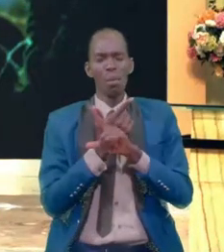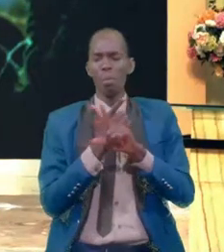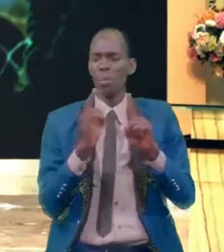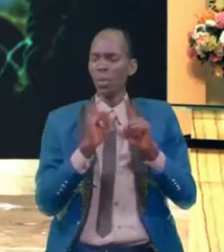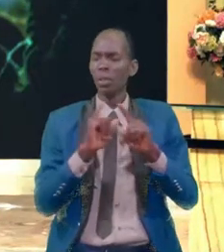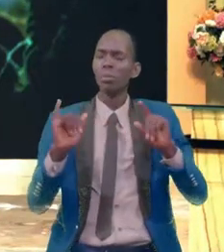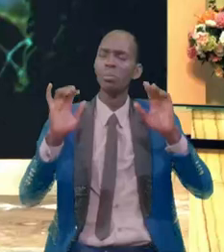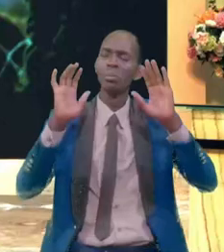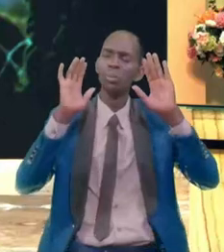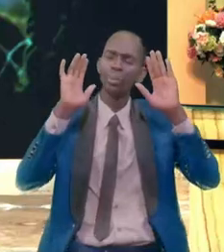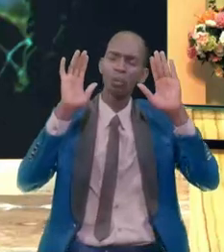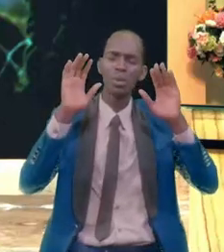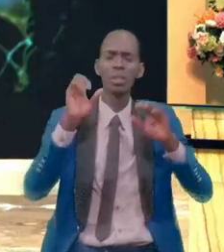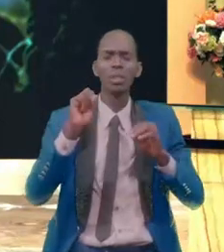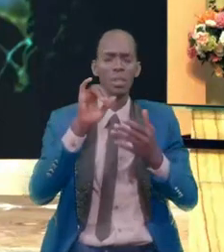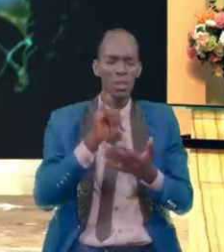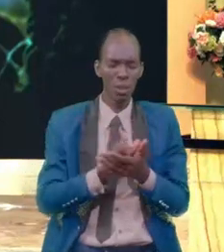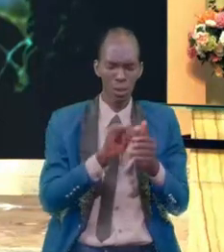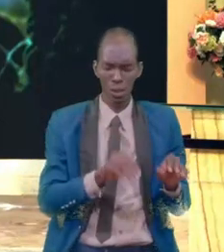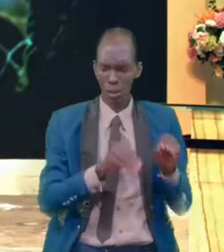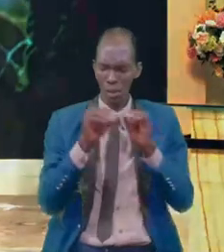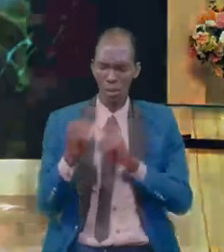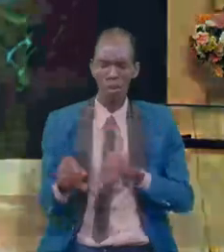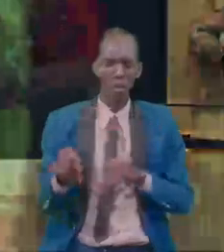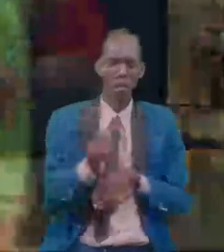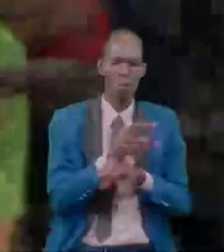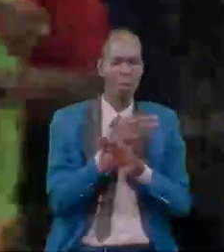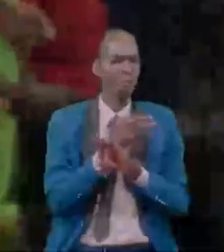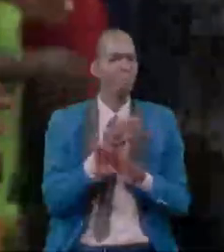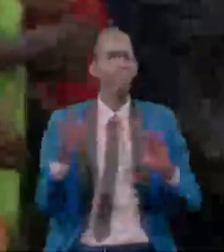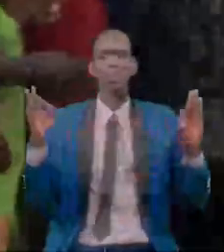Les merveilles de libération